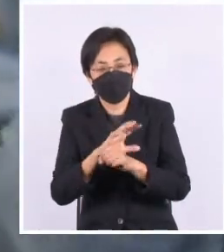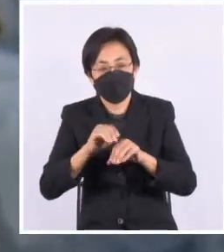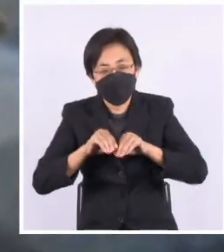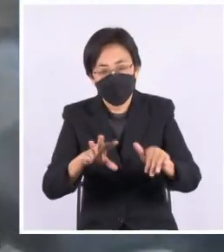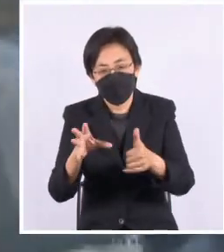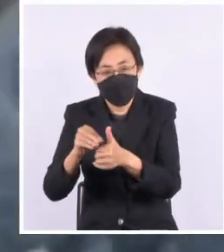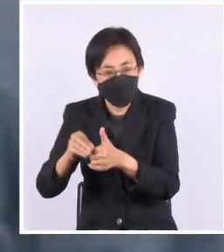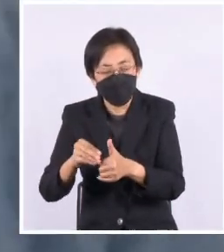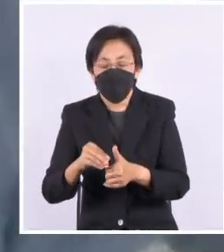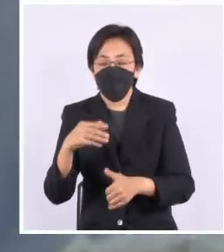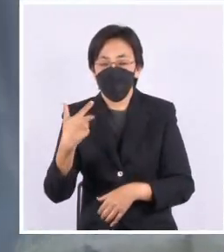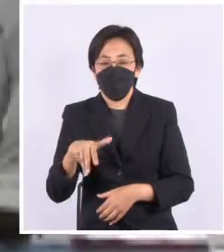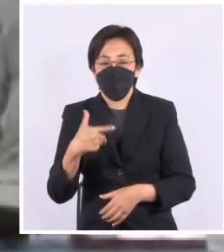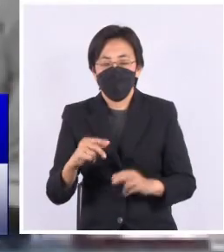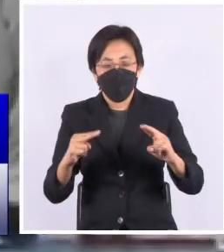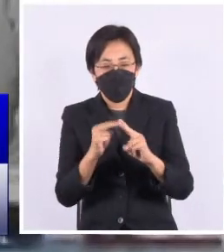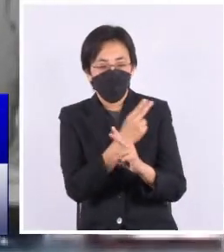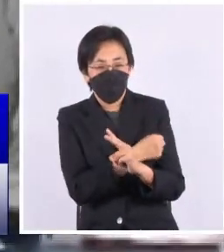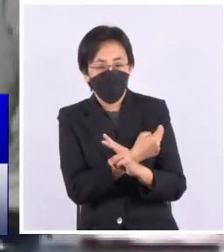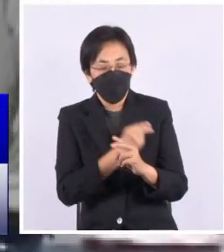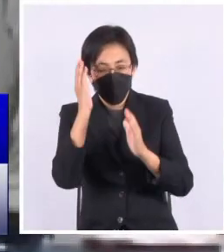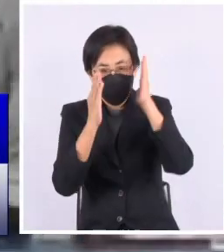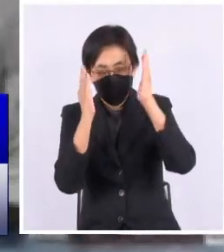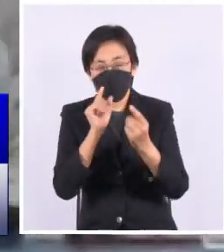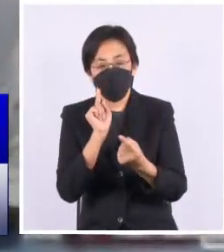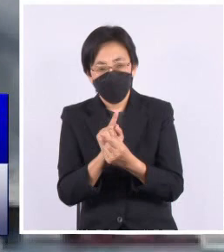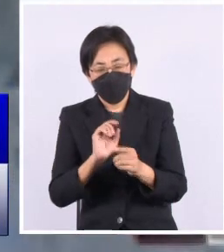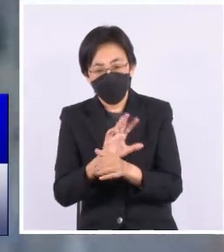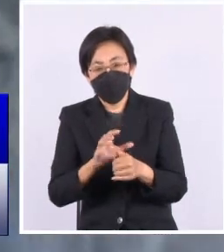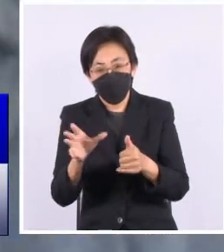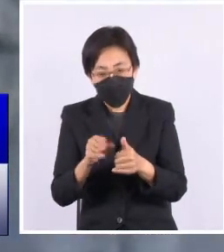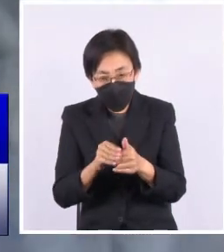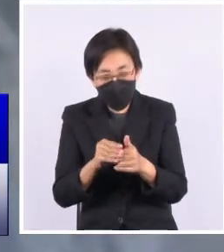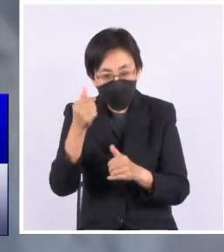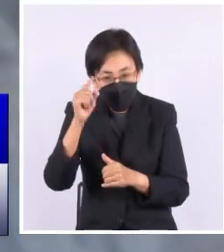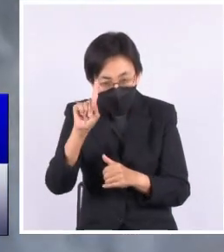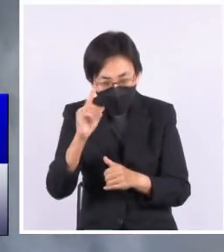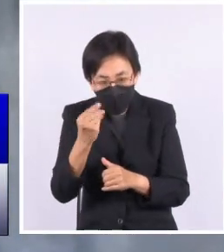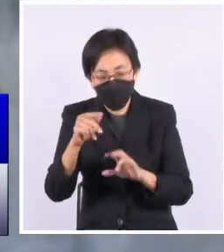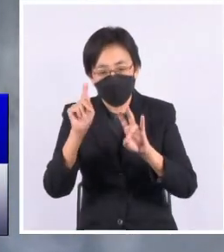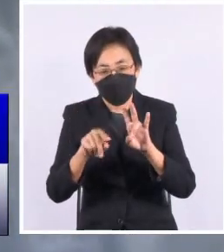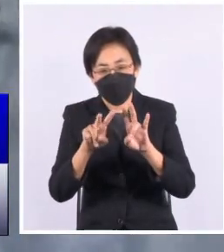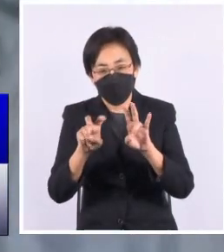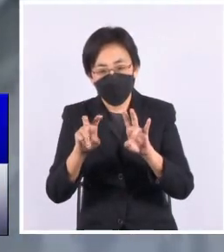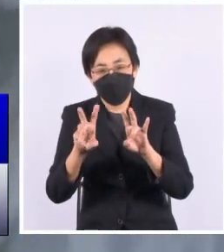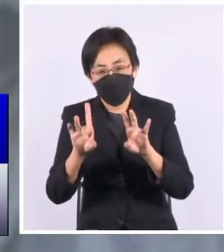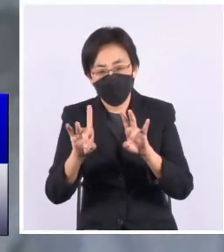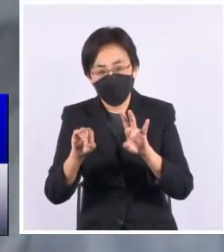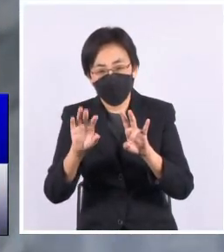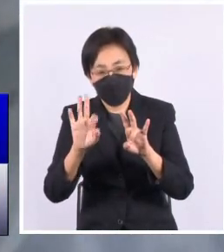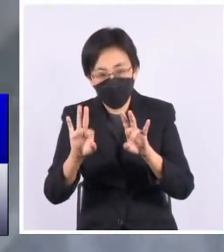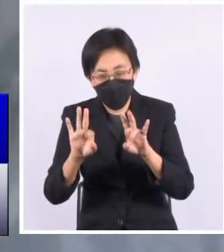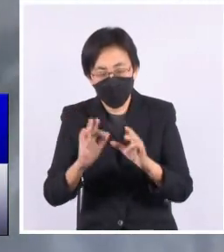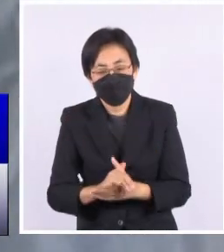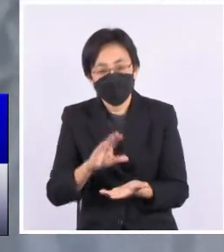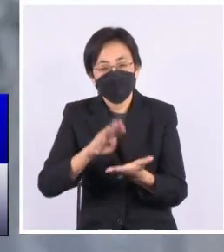ครับกระทรวงสาธารณสุขของมาเลเซียกับรายงานพบผู้ป่วยครูวิทย์รายวันนะครับเป็น7289คนถือว่า